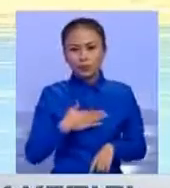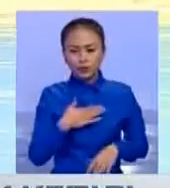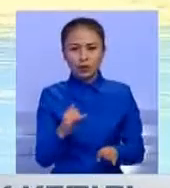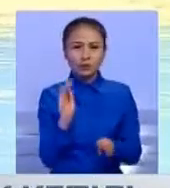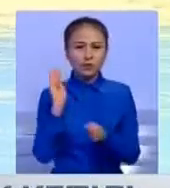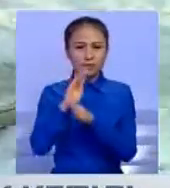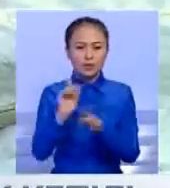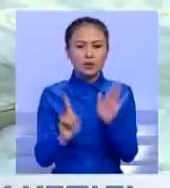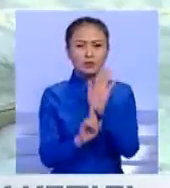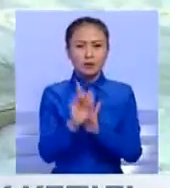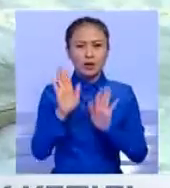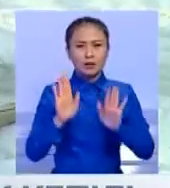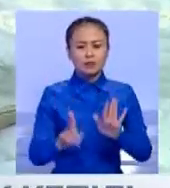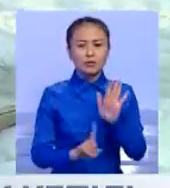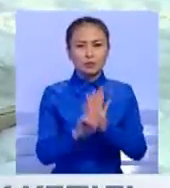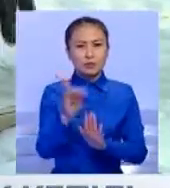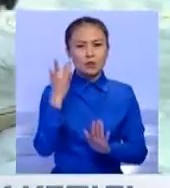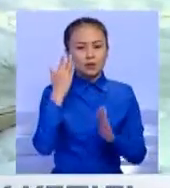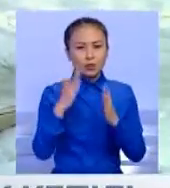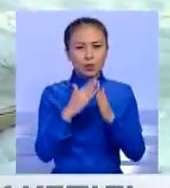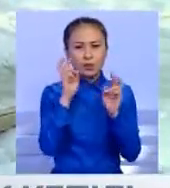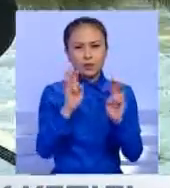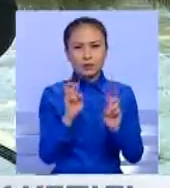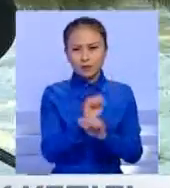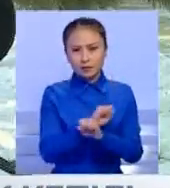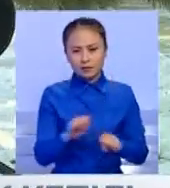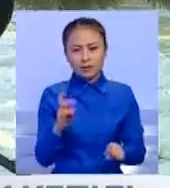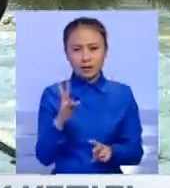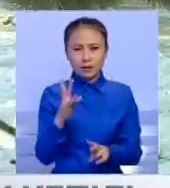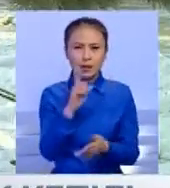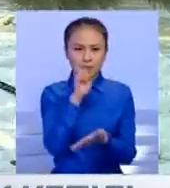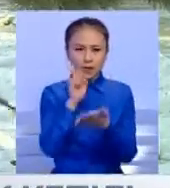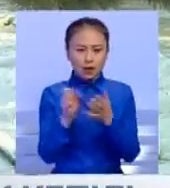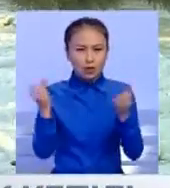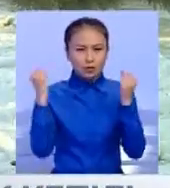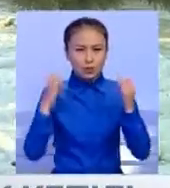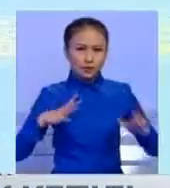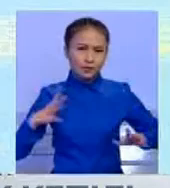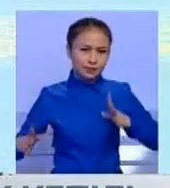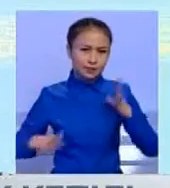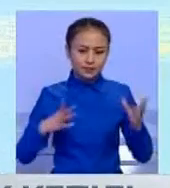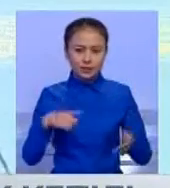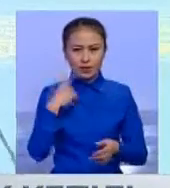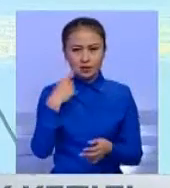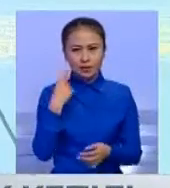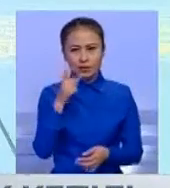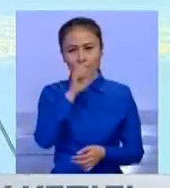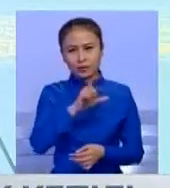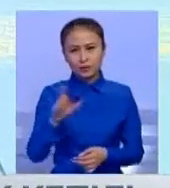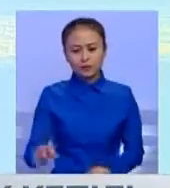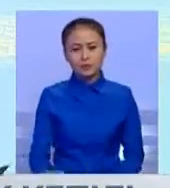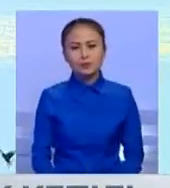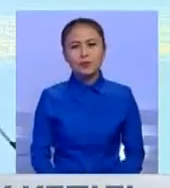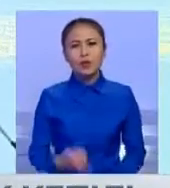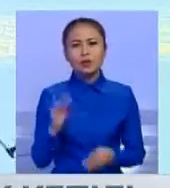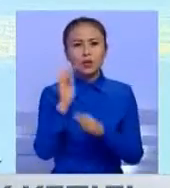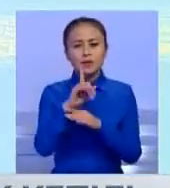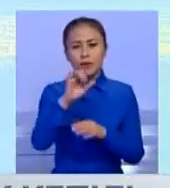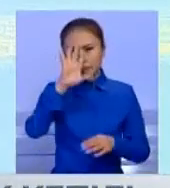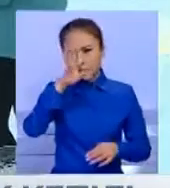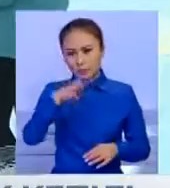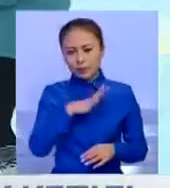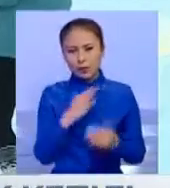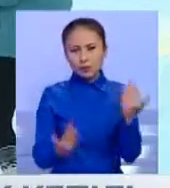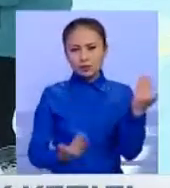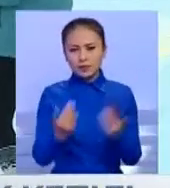Ең бастысы, жамбастап жатып алмай дене шынықтыруды қолға алу керек дейді салауатты өмір салтын ұстанатын Азамат Қарасартып. Соңғы 5 жылда